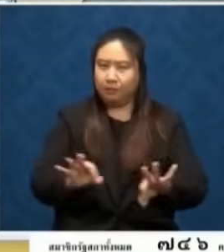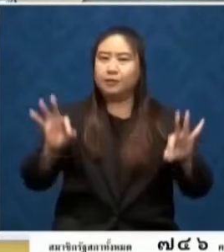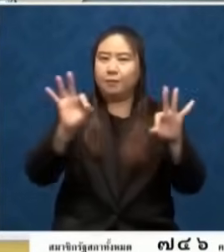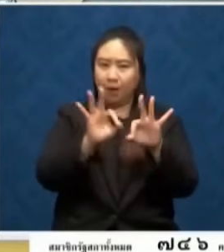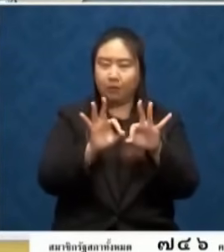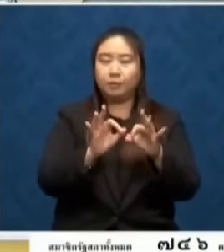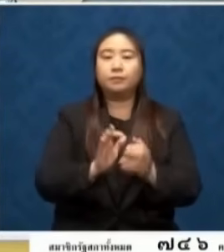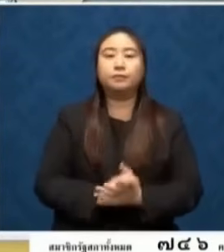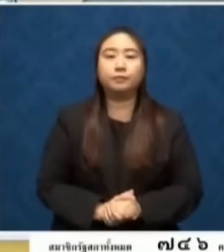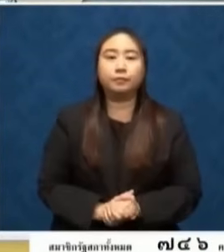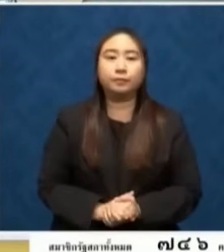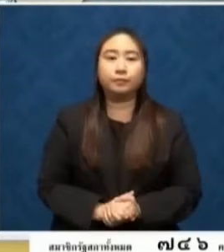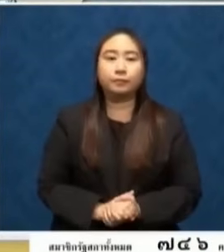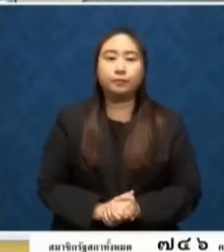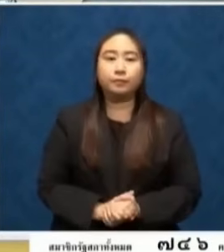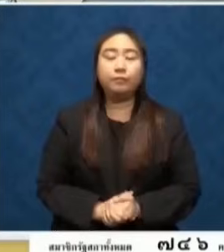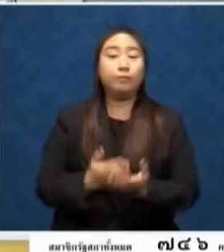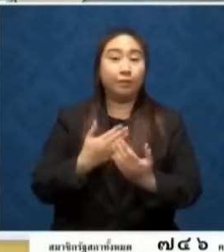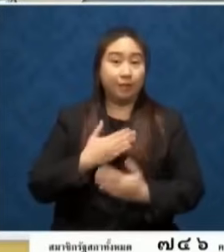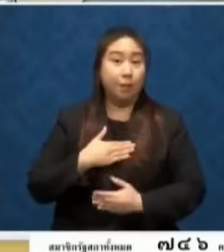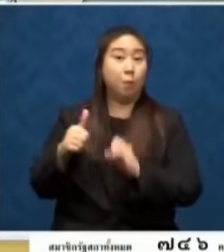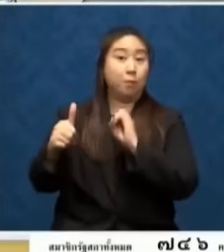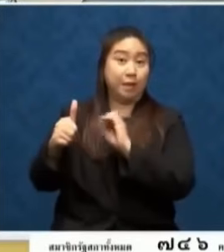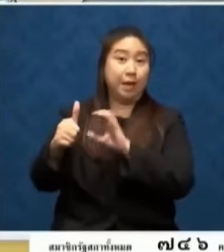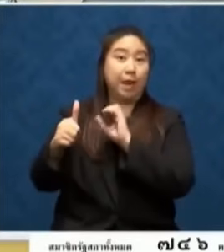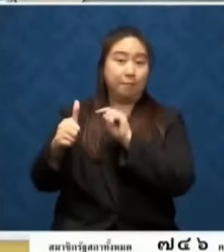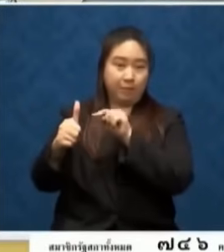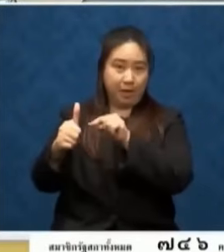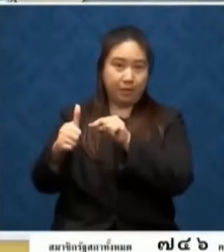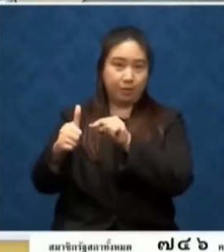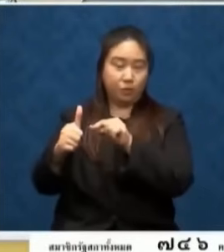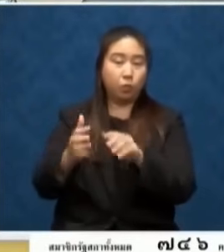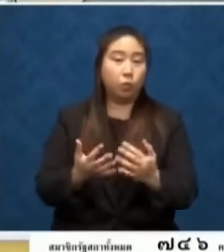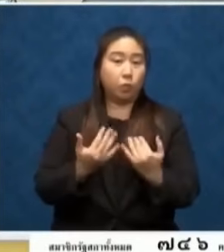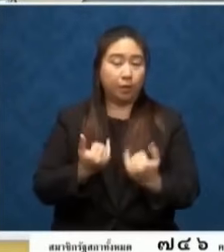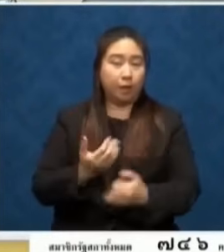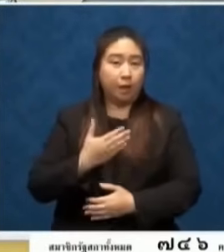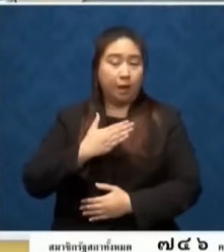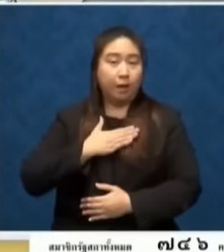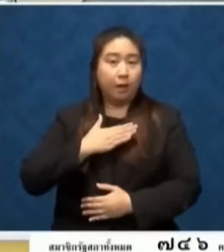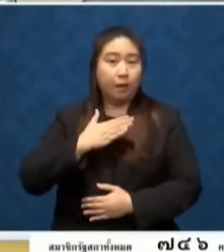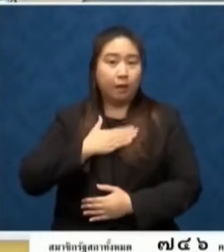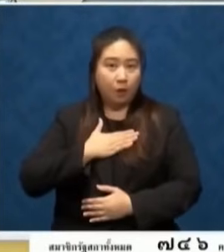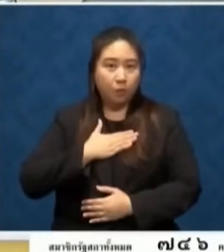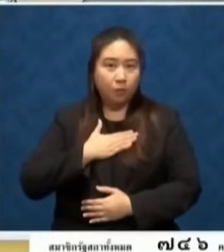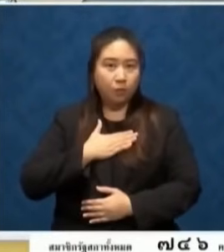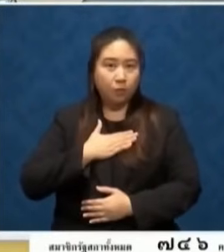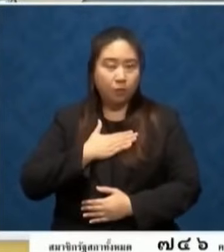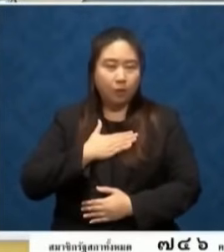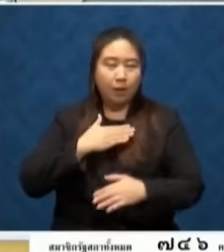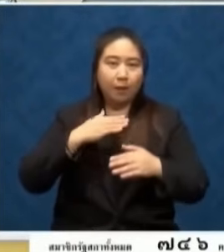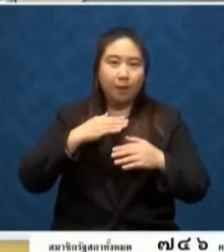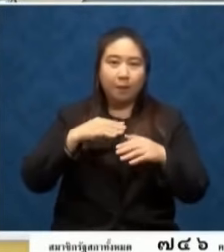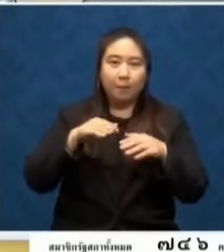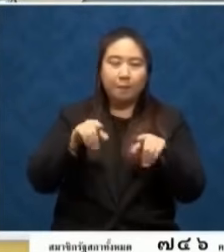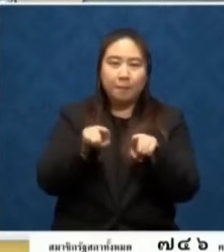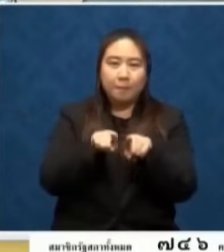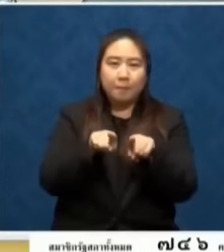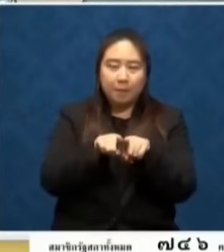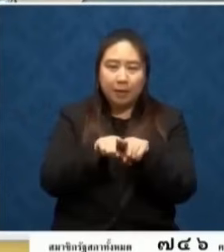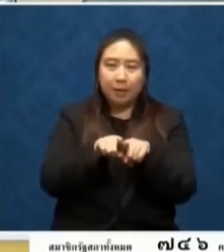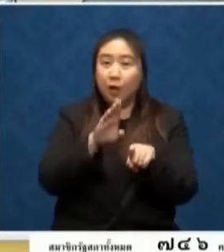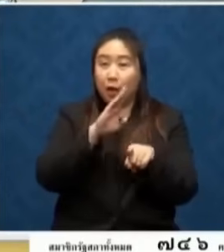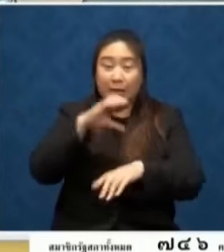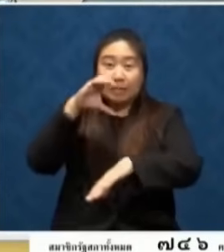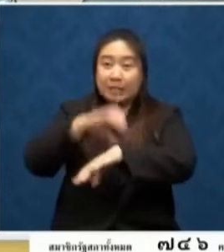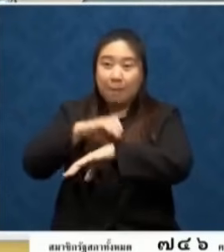ญสิ่งที่จะแนะนำท่านว่าเราจะหนีชะตากรรมเรื่องคดีก็คือการไม่โก